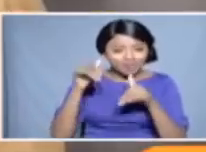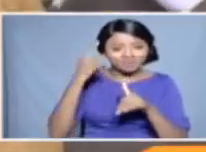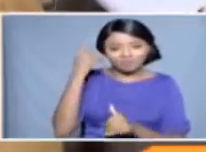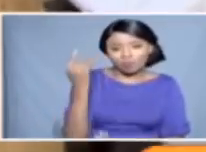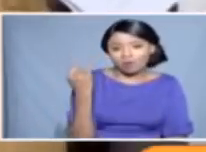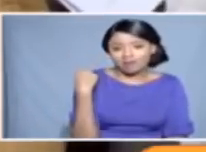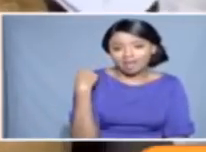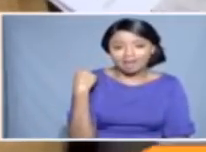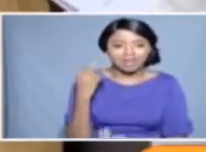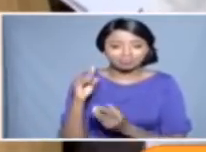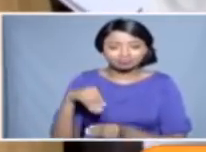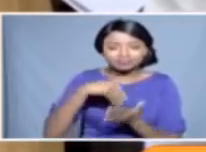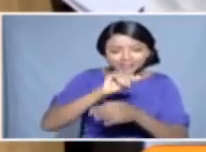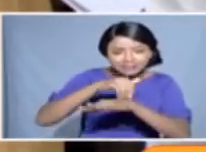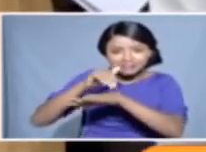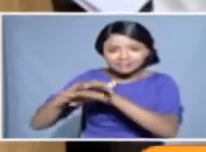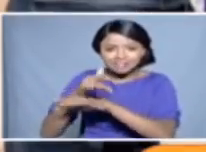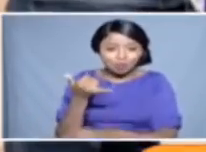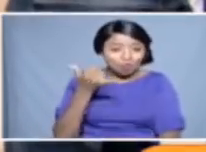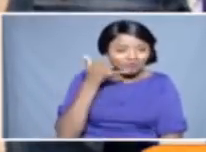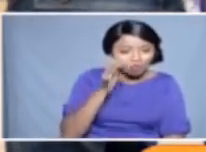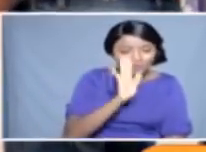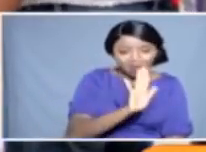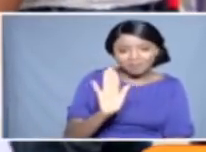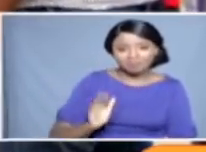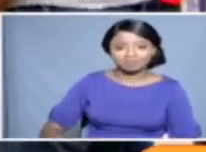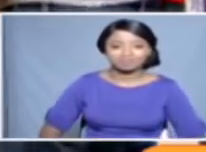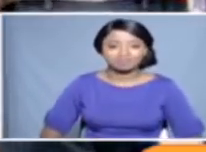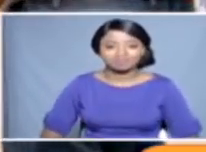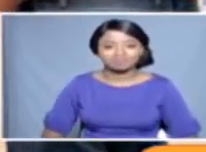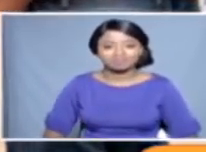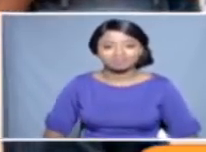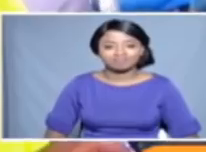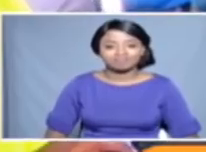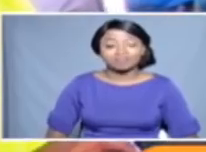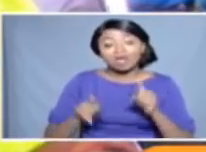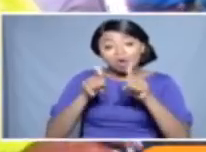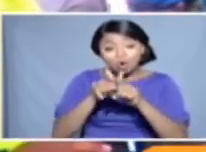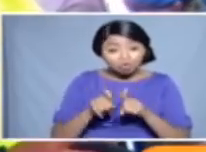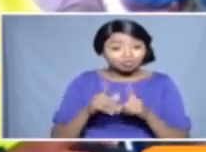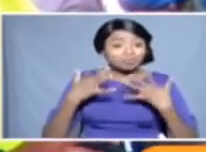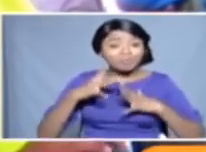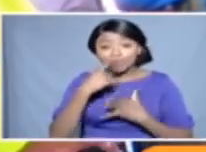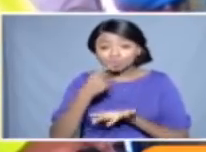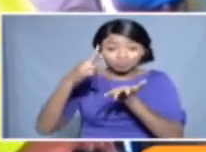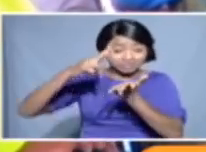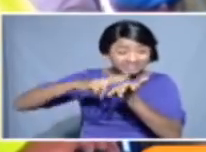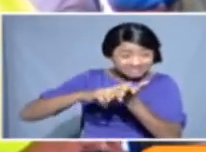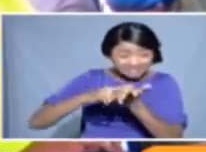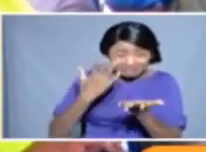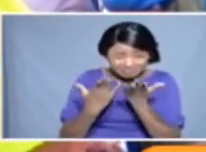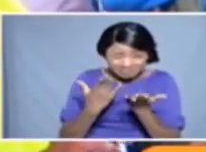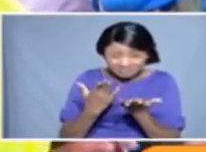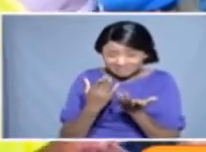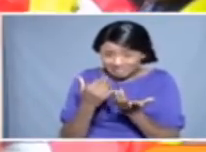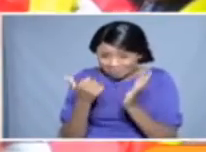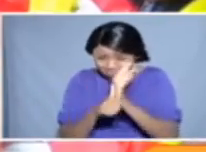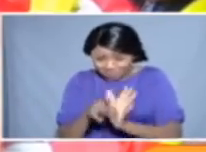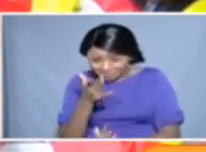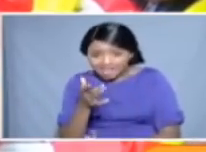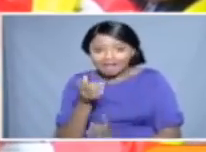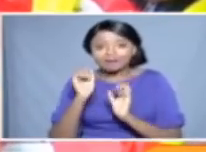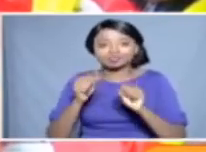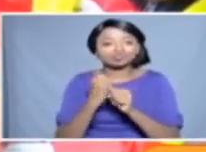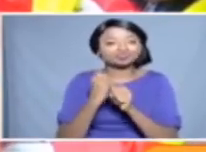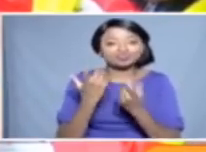huduma kutumwa kupitia simu zao za mkononi, huku wale ambao usajili wao una kasoro wakitakiwa kufika